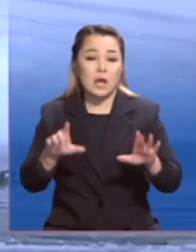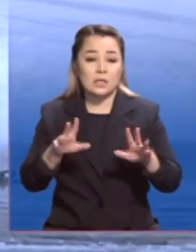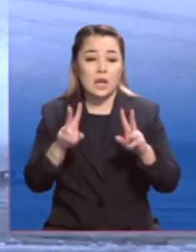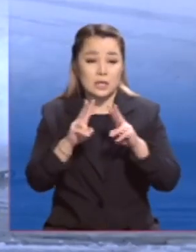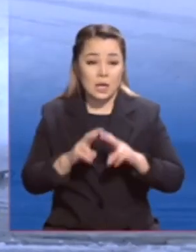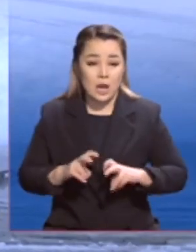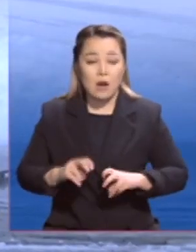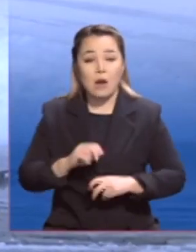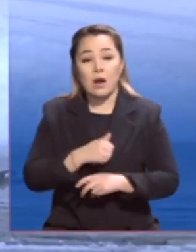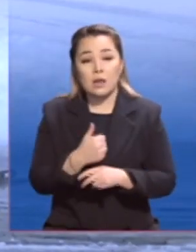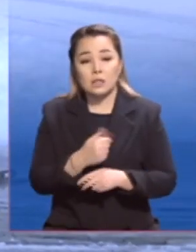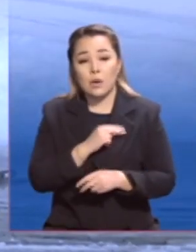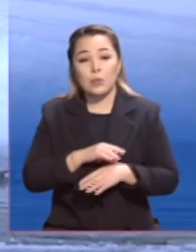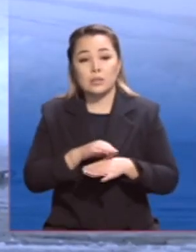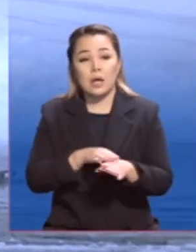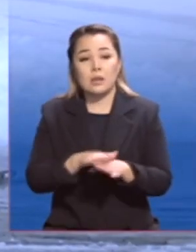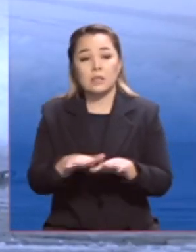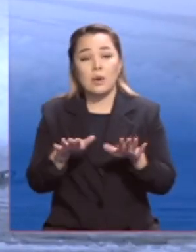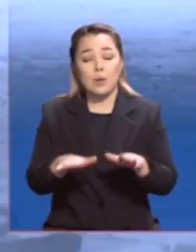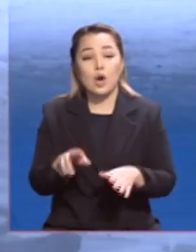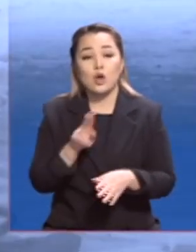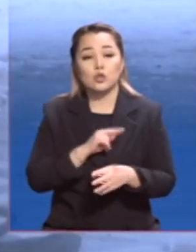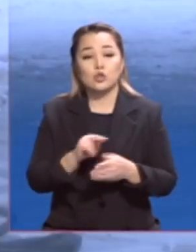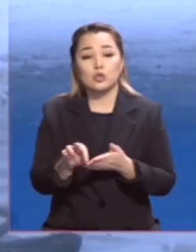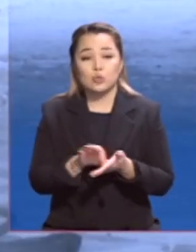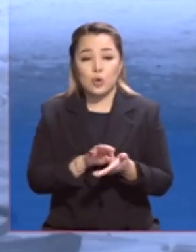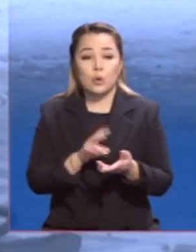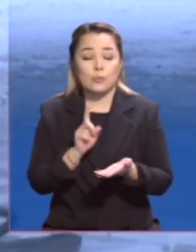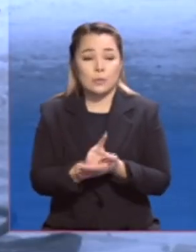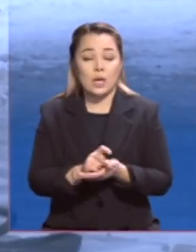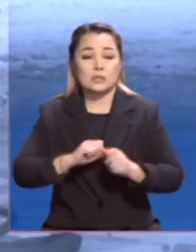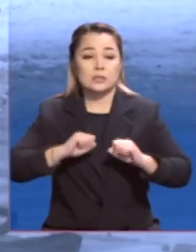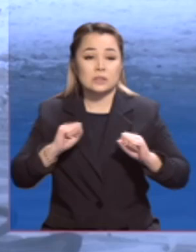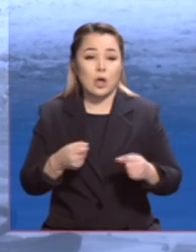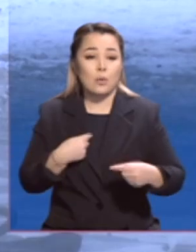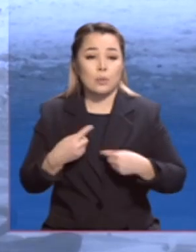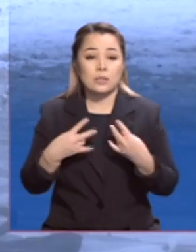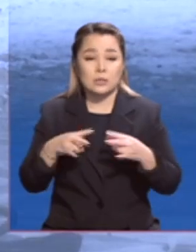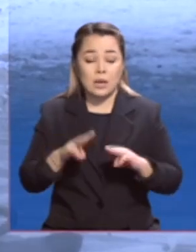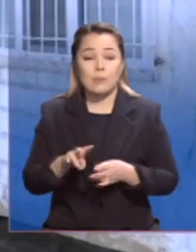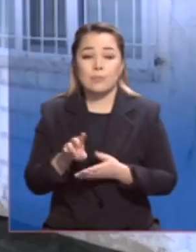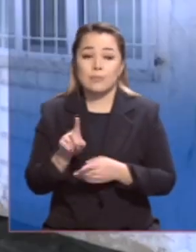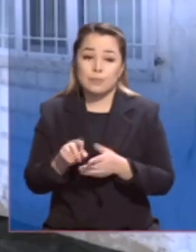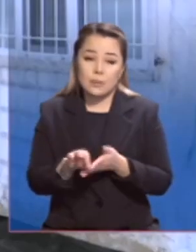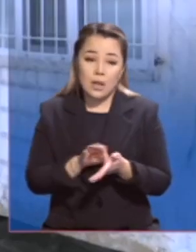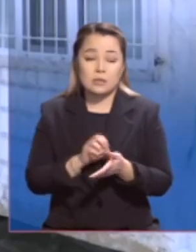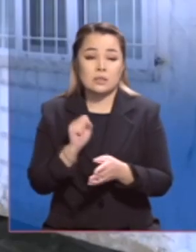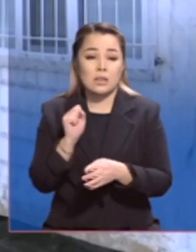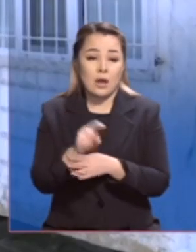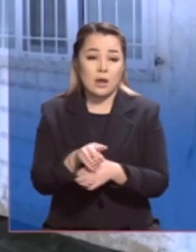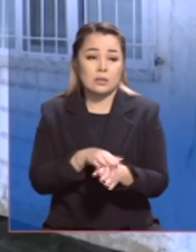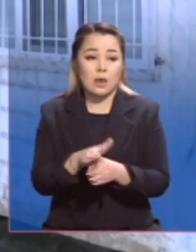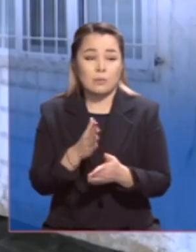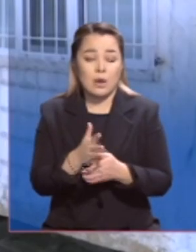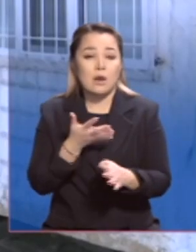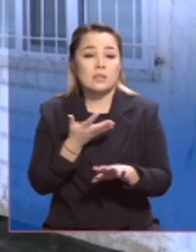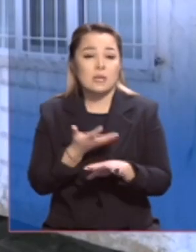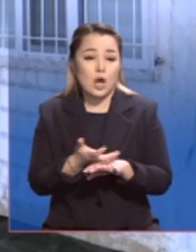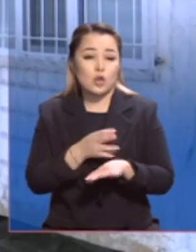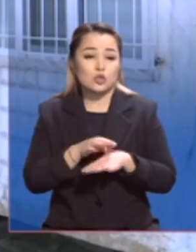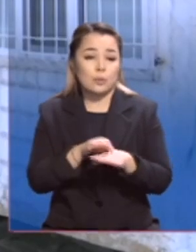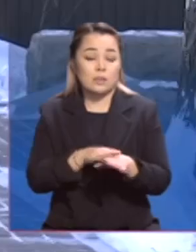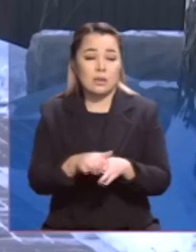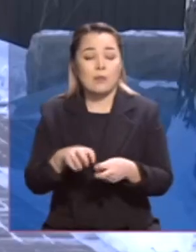кезде кәсіпорын басшылығына жөндеу жұмыстарын жеделдетіп, қыстан қысылмай шығу үшін қарекет етуді тапсырды. Алайда жұмыс шала атқарылды,